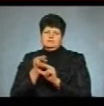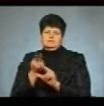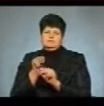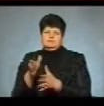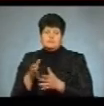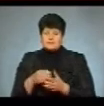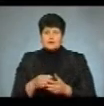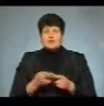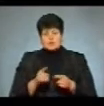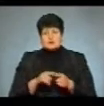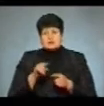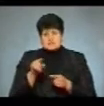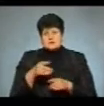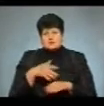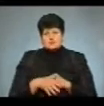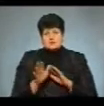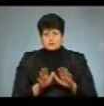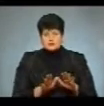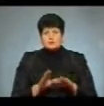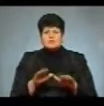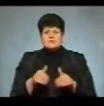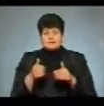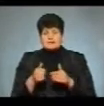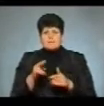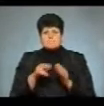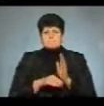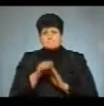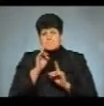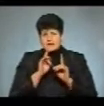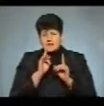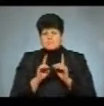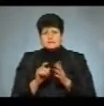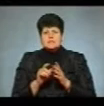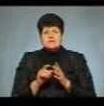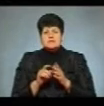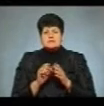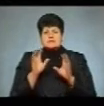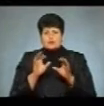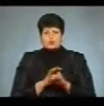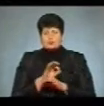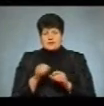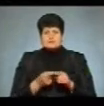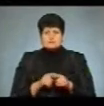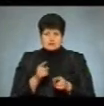Тому, відповідно, це зрозуміло. Подати до парламенту законопроекти про зняття недоторканності,